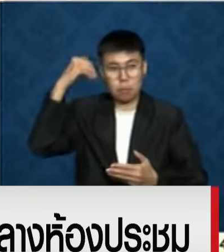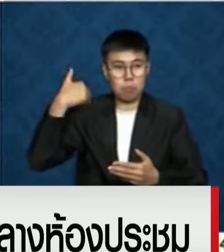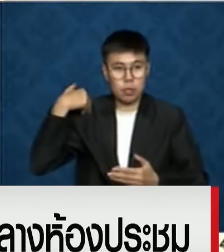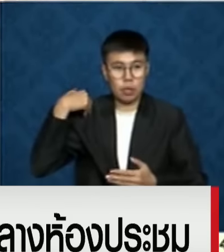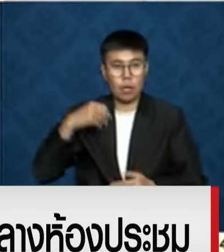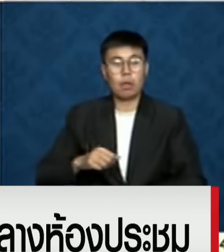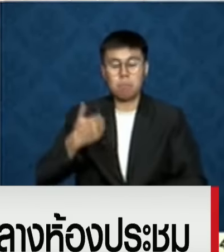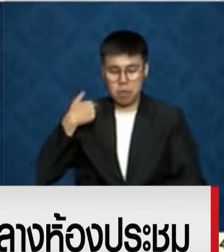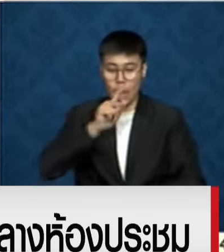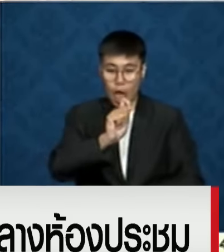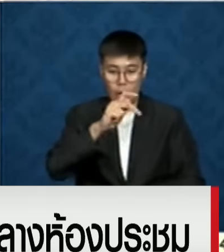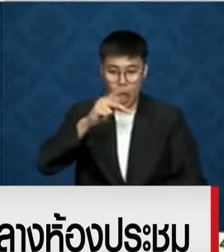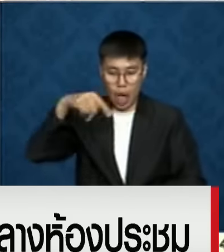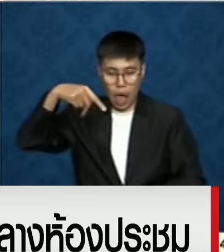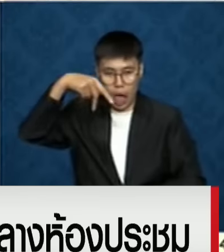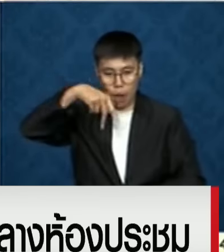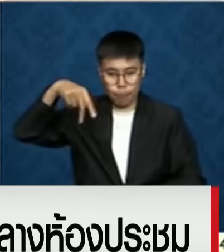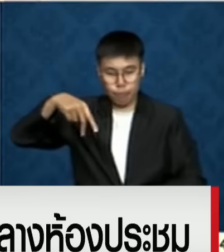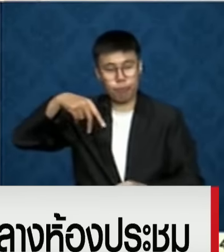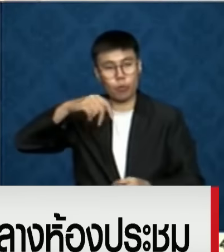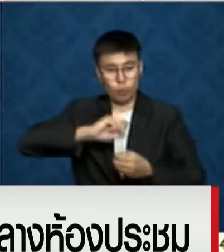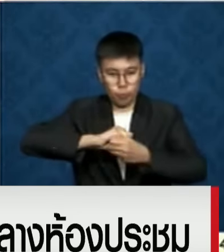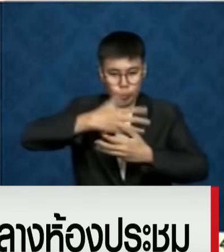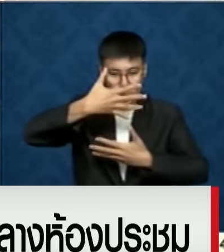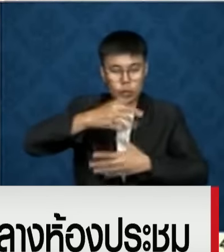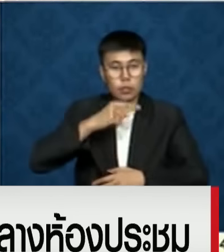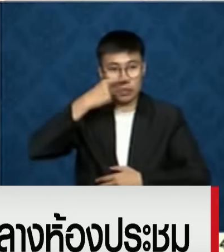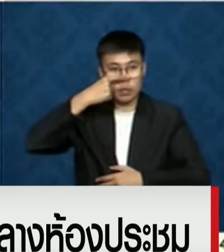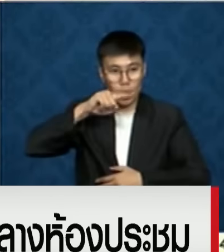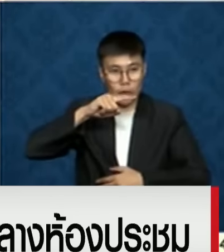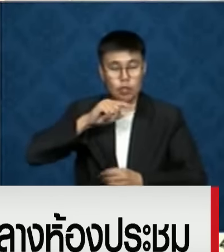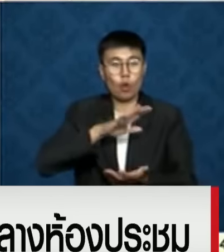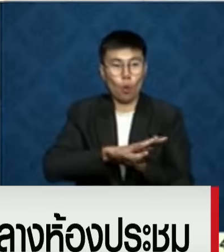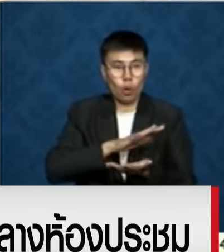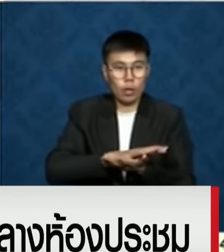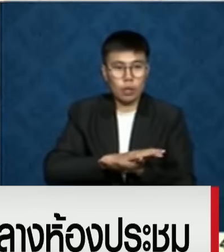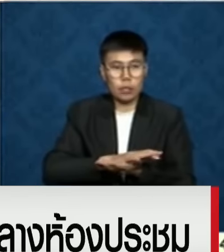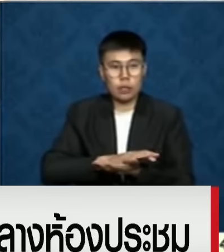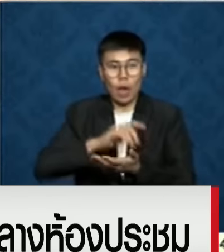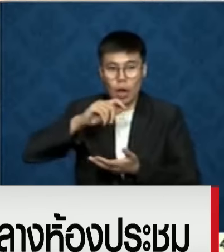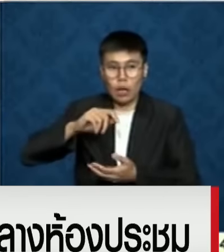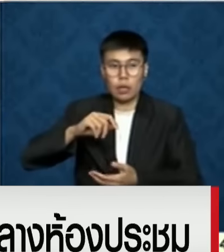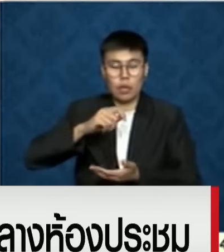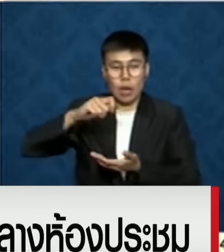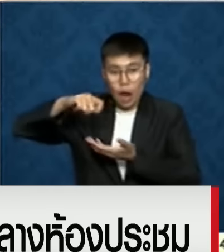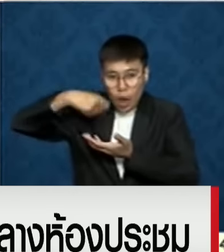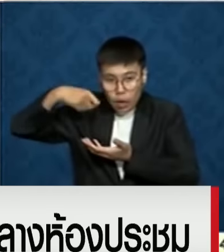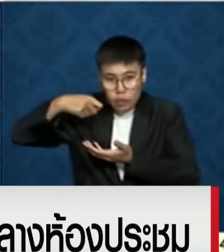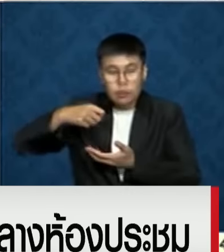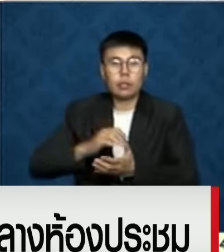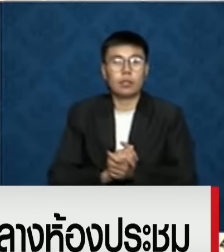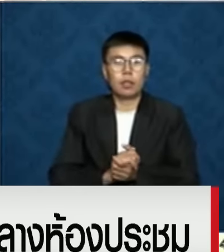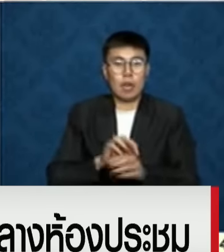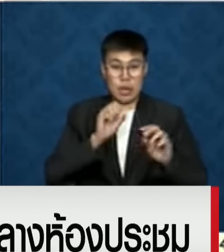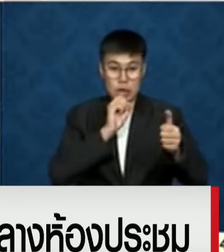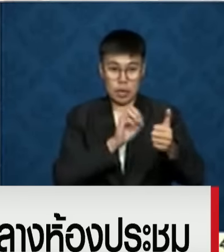งานของครัวให้มากที่สุดแต่ว่ามันก็ขาดแคลนบุคลากรตอนนี้กำลังทำงบทำงบกลางนะคะตั้งเรื่องไปละ